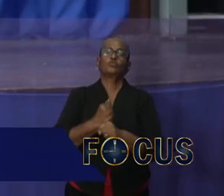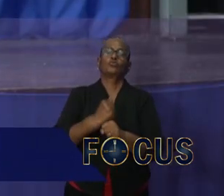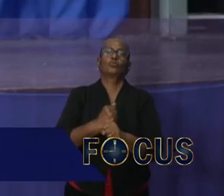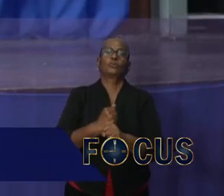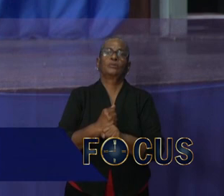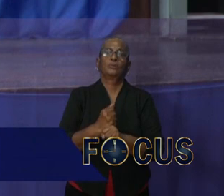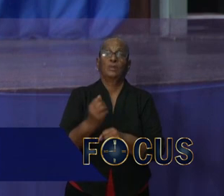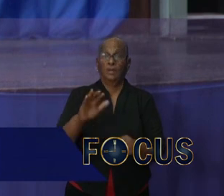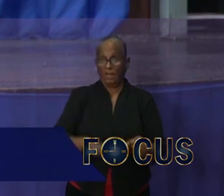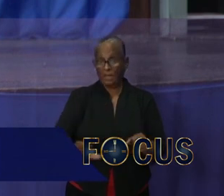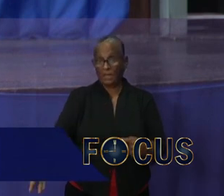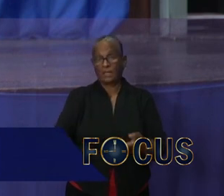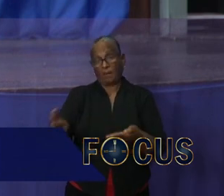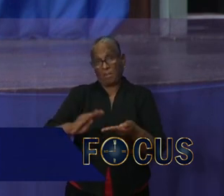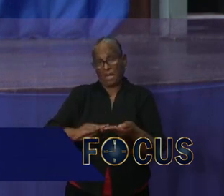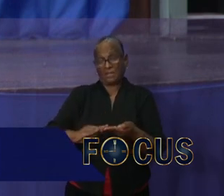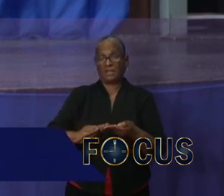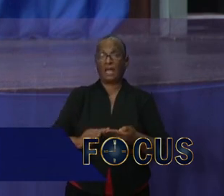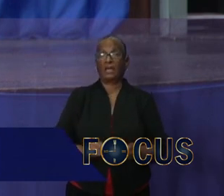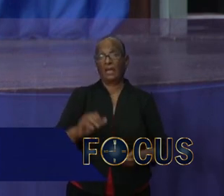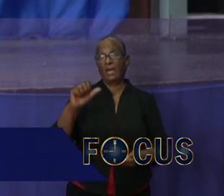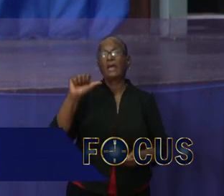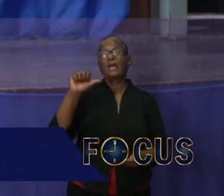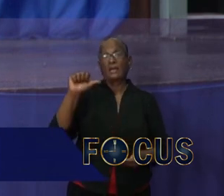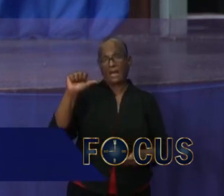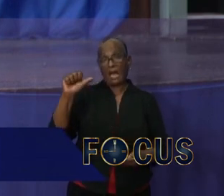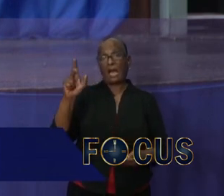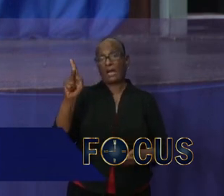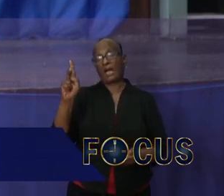kinderbijslag en AKB.